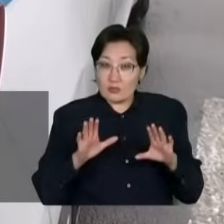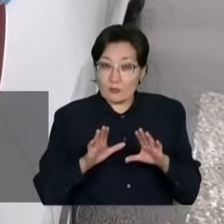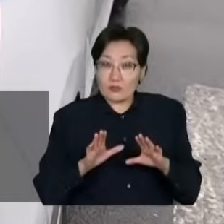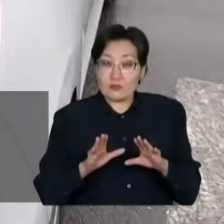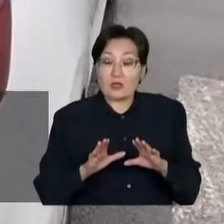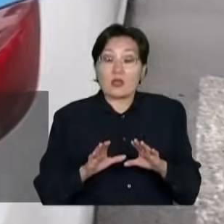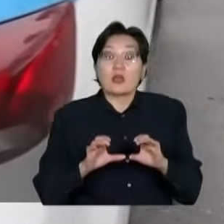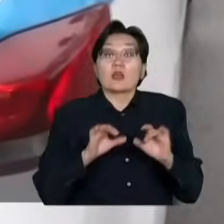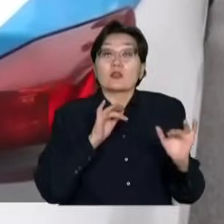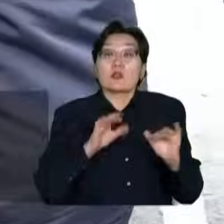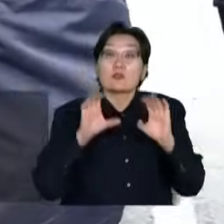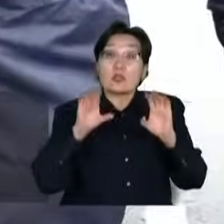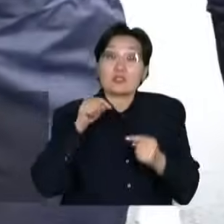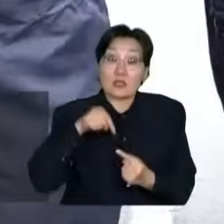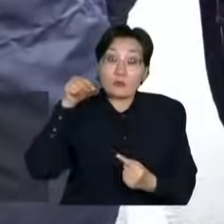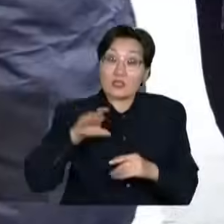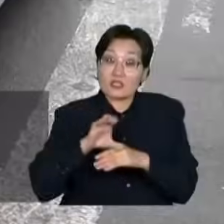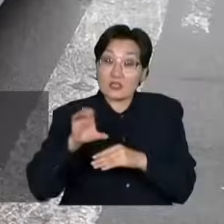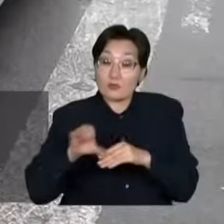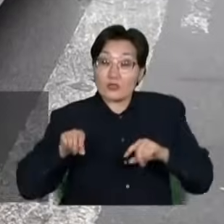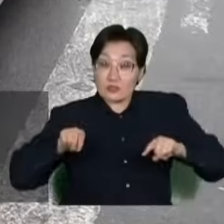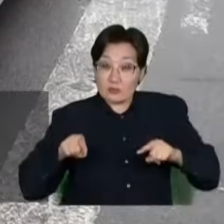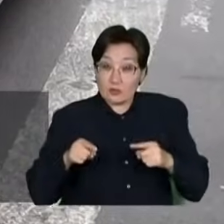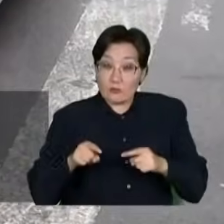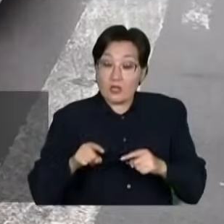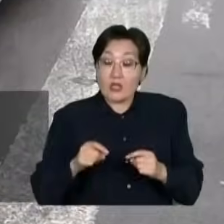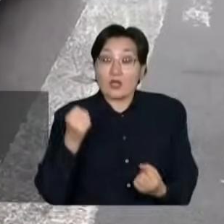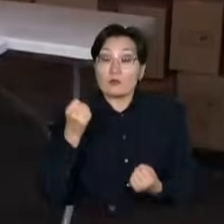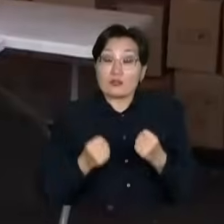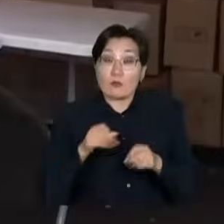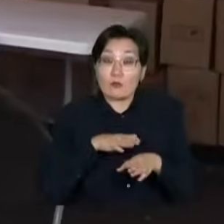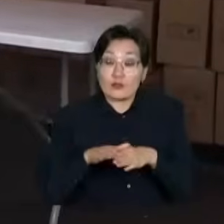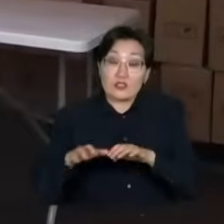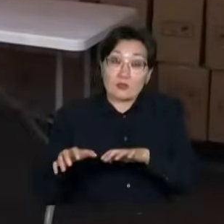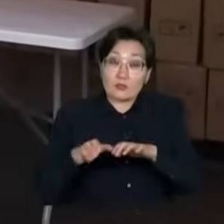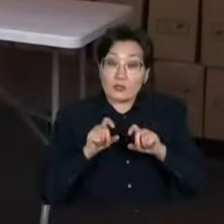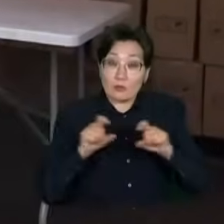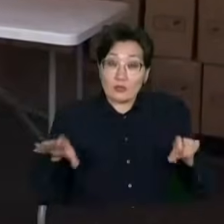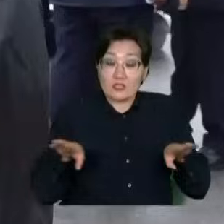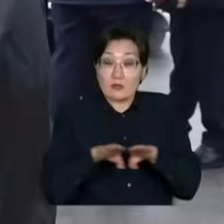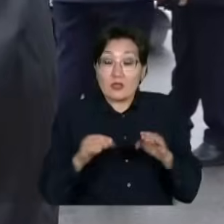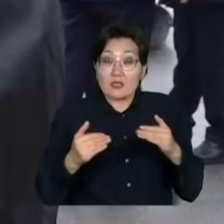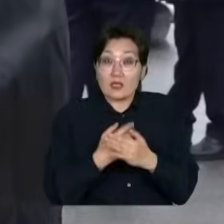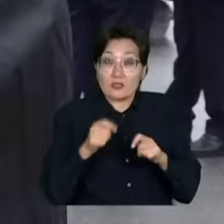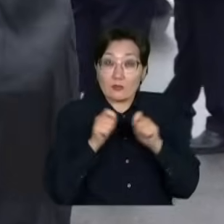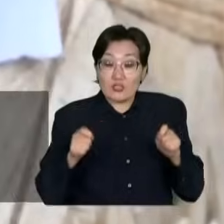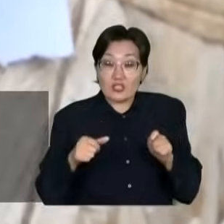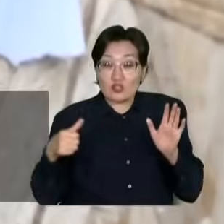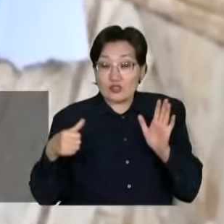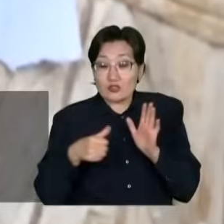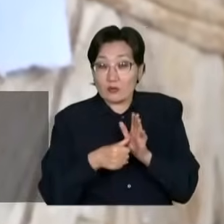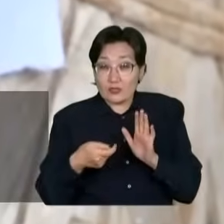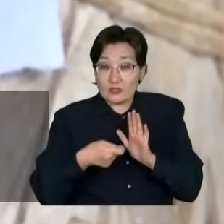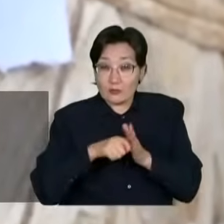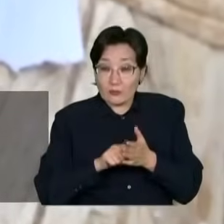заңға қайшы деген тәртіп сақшылары тауарды да дәркілет. Қызмет көлігіне сиғанша тиеп, дүкенді жауып, қайта ашып алмасын деп белгіде салып кетті.